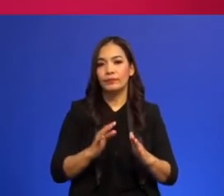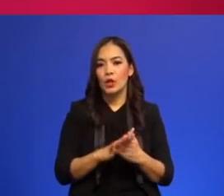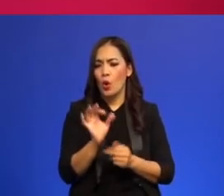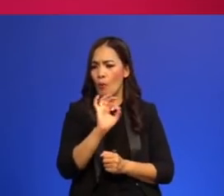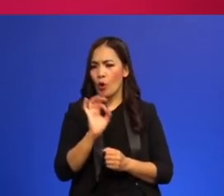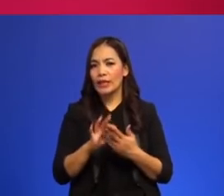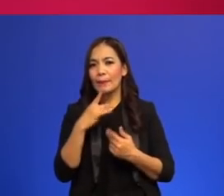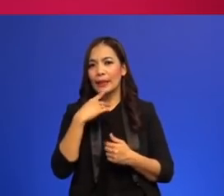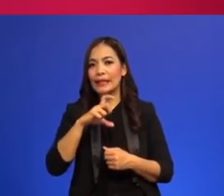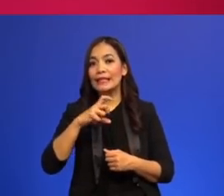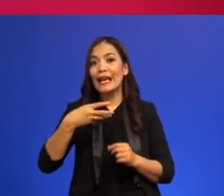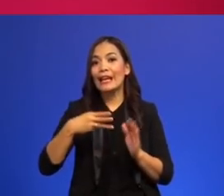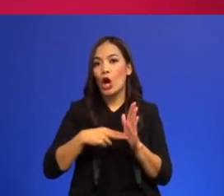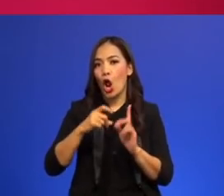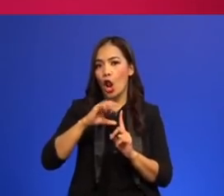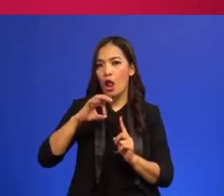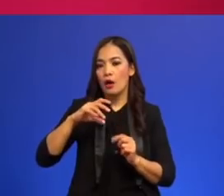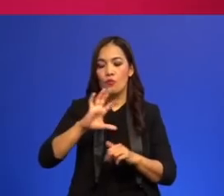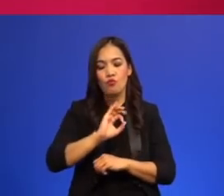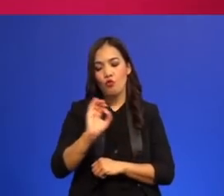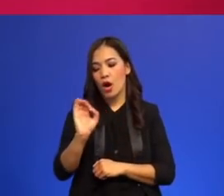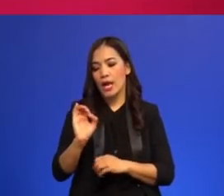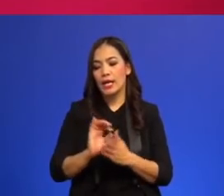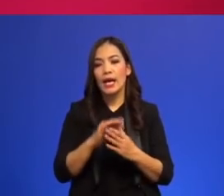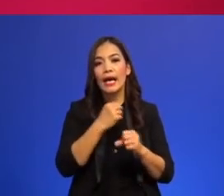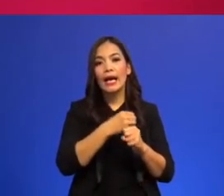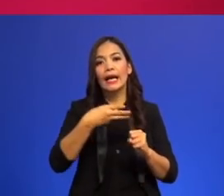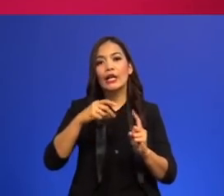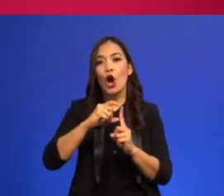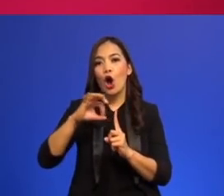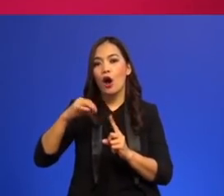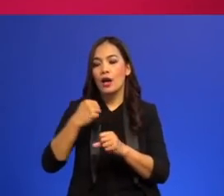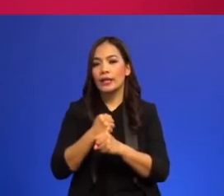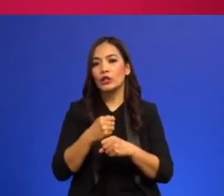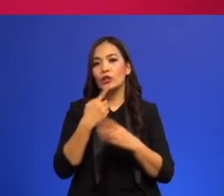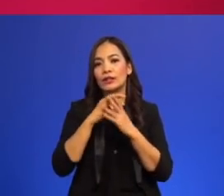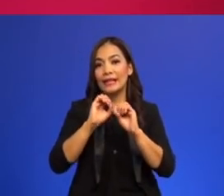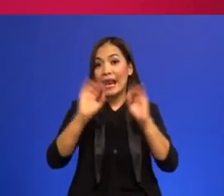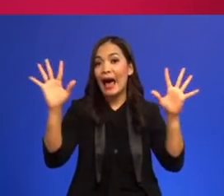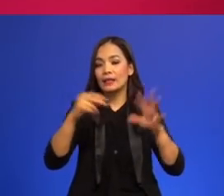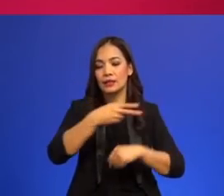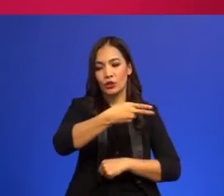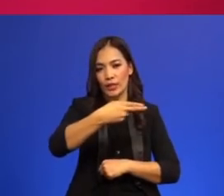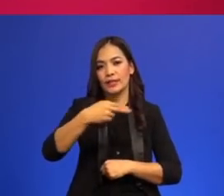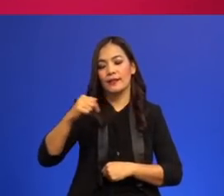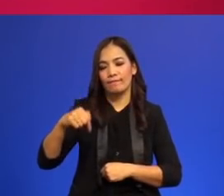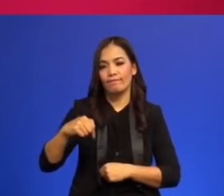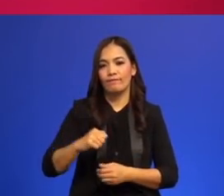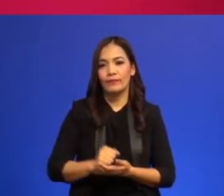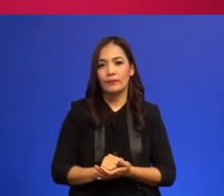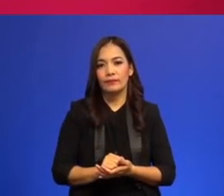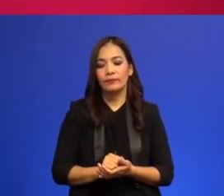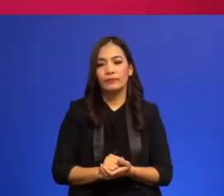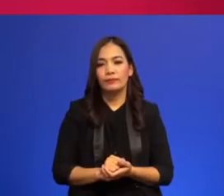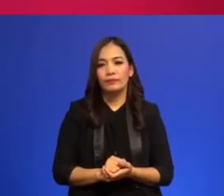atau cendol. Kalau gethuk, cendol, nah itu jelas ya dari Indonesia ya.